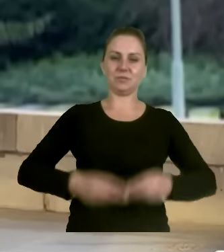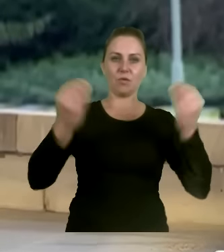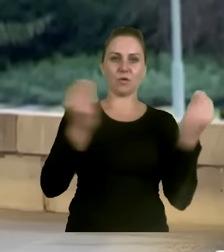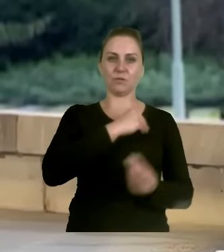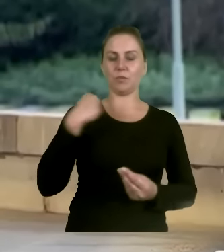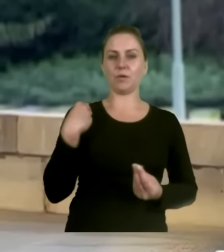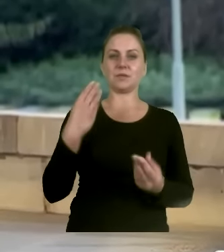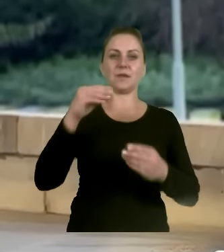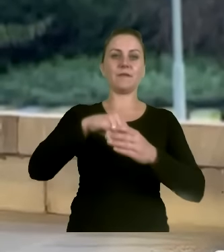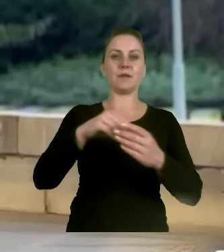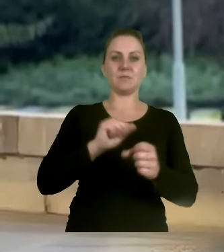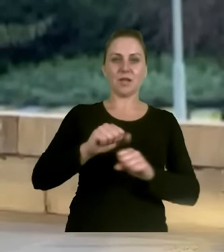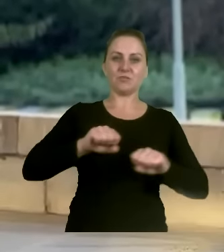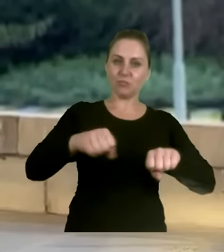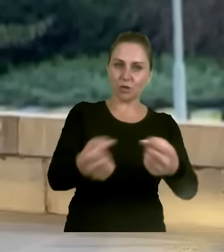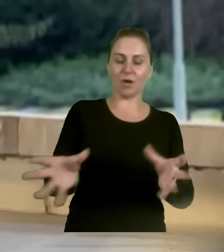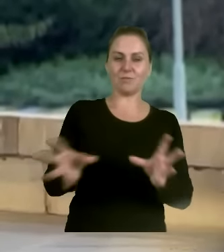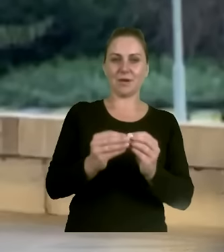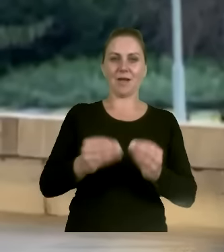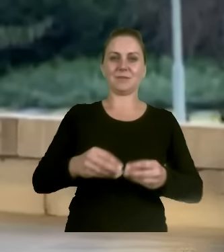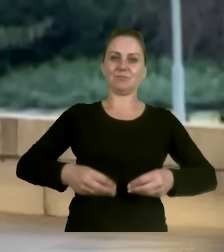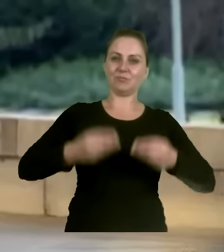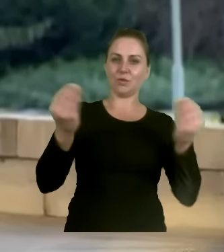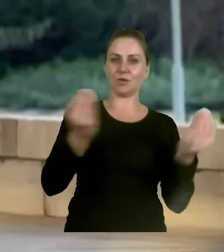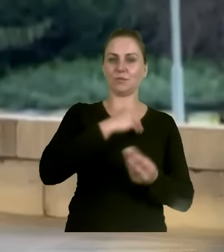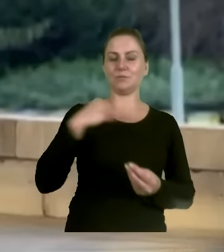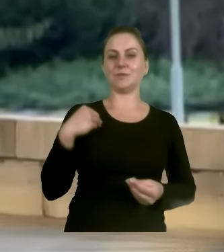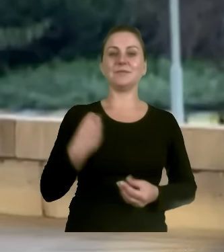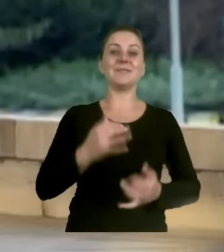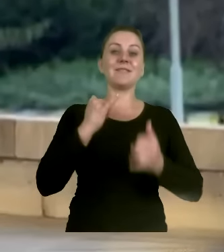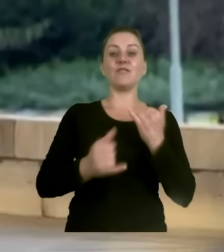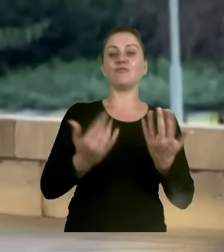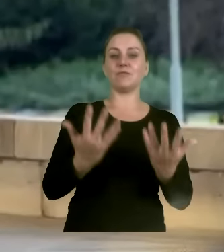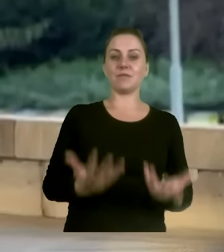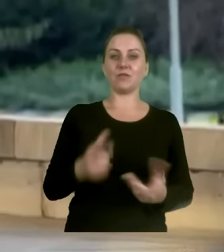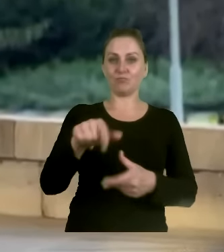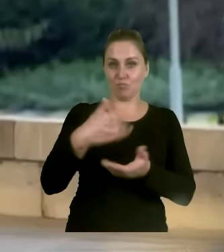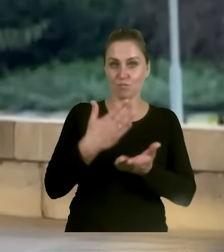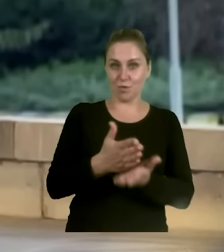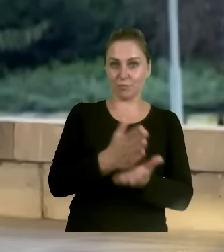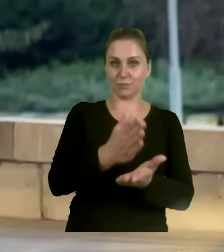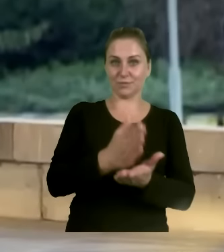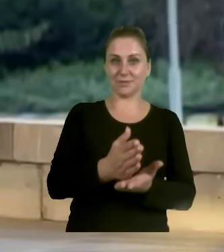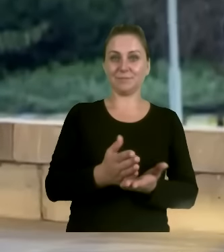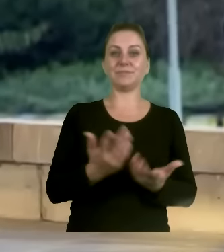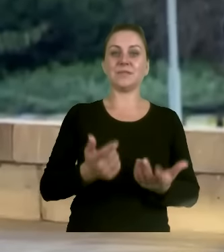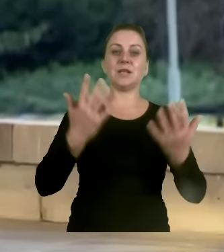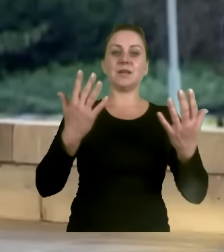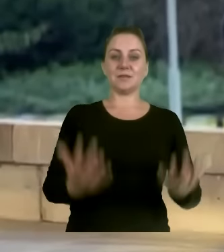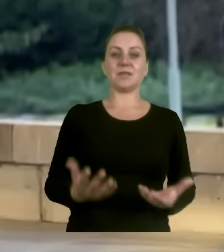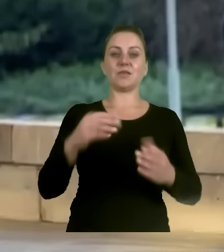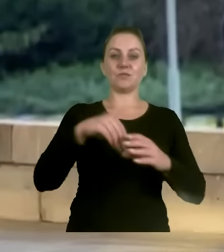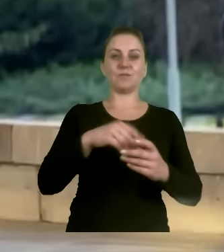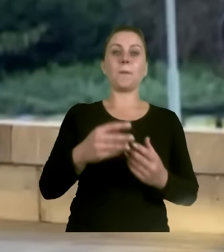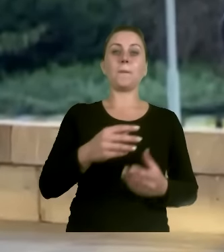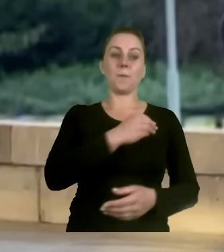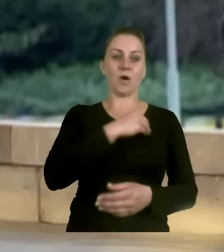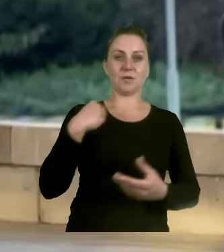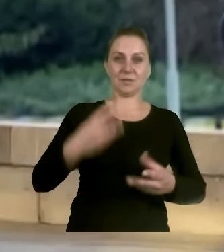Działajmy dalej razem dla rozwoju Polski. I jeżeli chcesz nam w tym pomóc, jeżeli zależy ci na tym, żeby Polska się rozwijała,